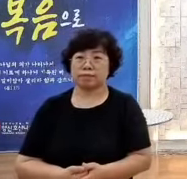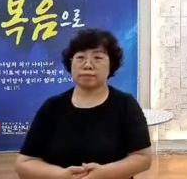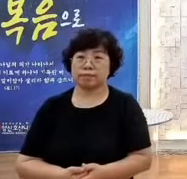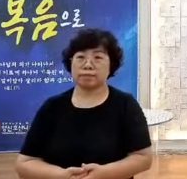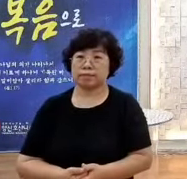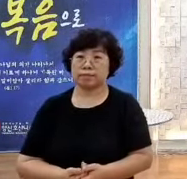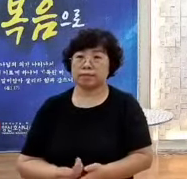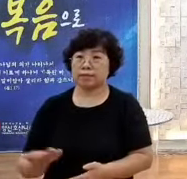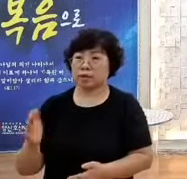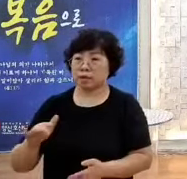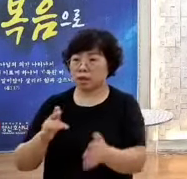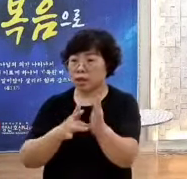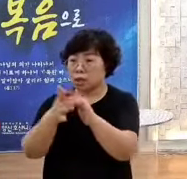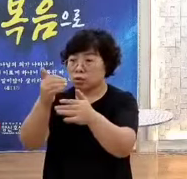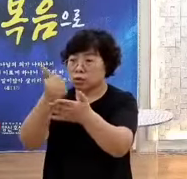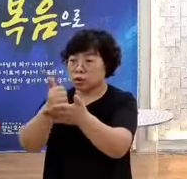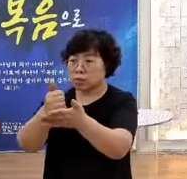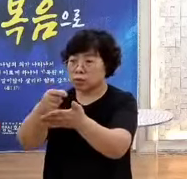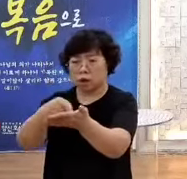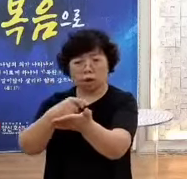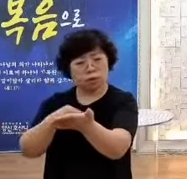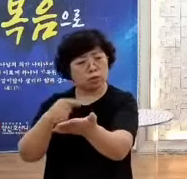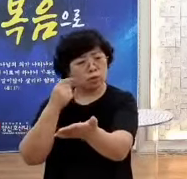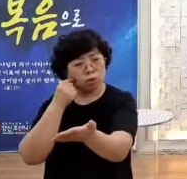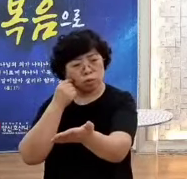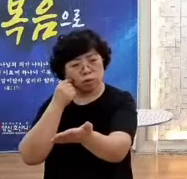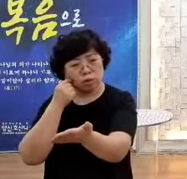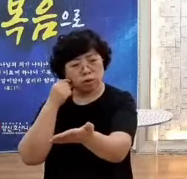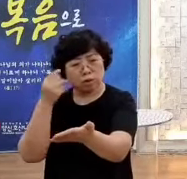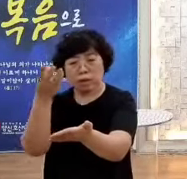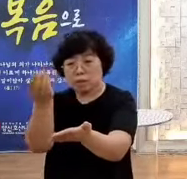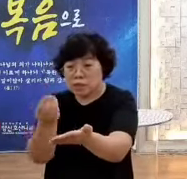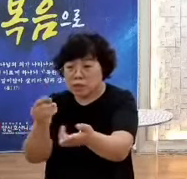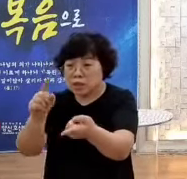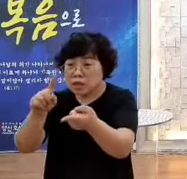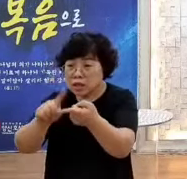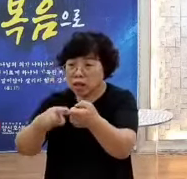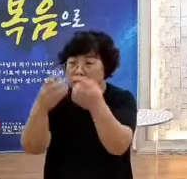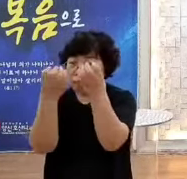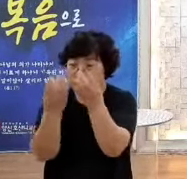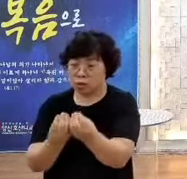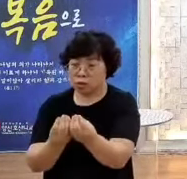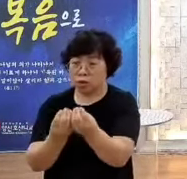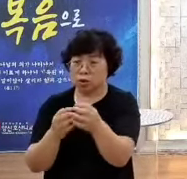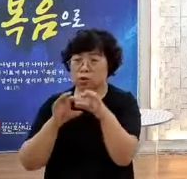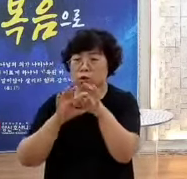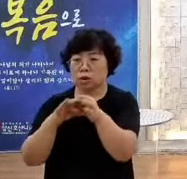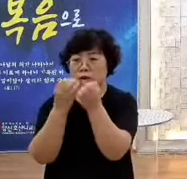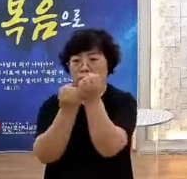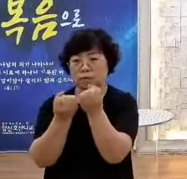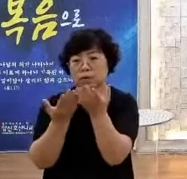예수님께서 도저히 갚을 수 없는 그 빚 이야기를, 그 빚진 사람의 이야기를 하셨을까요?